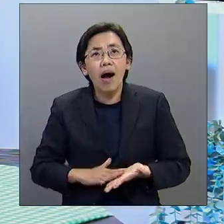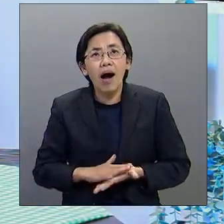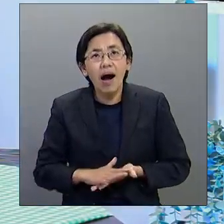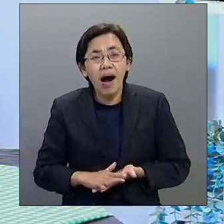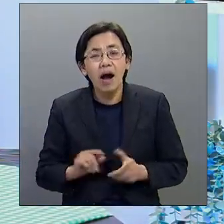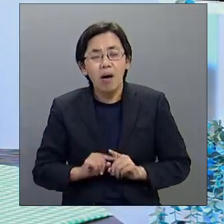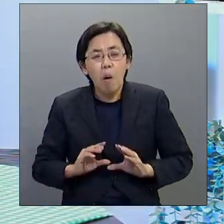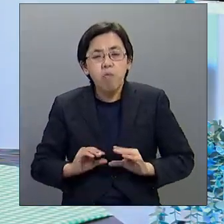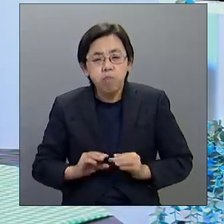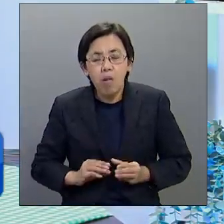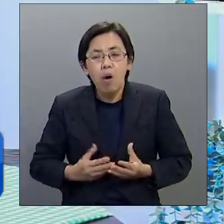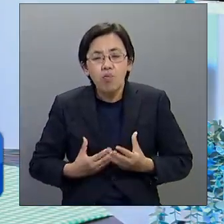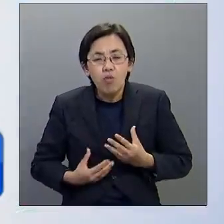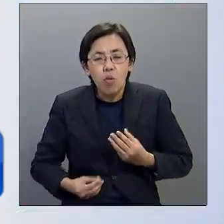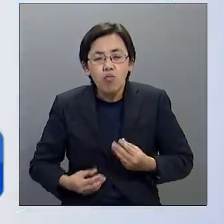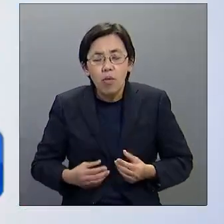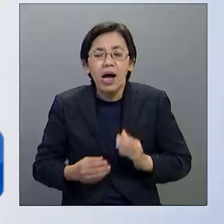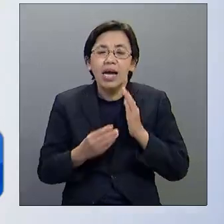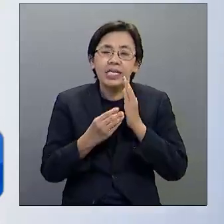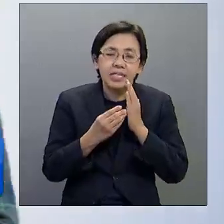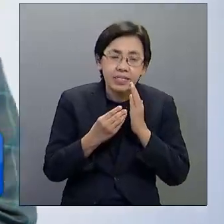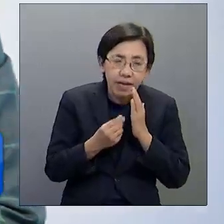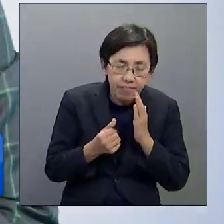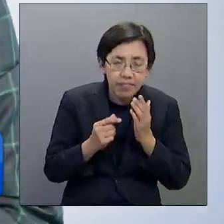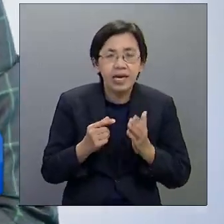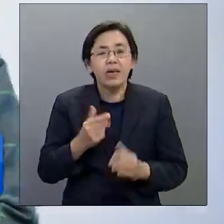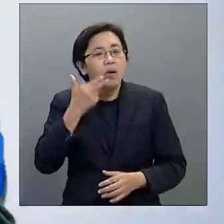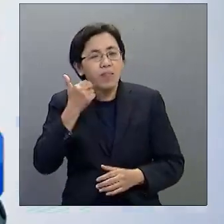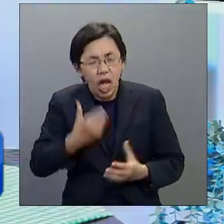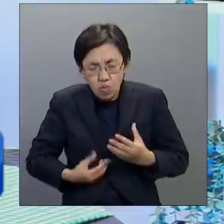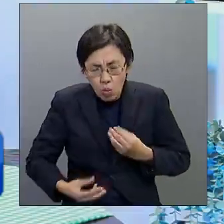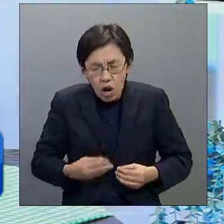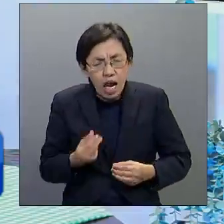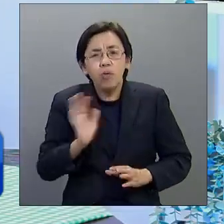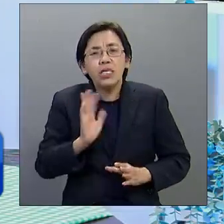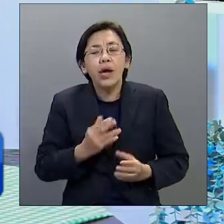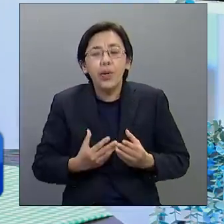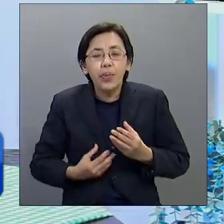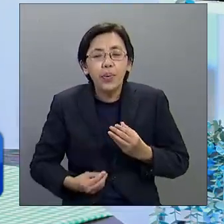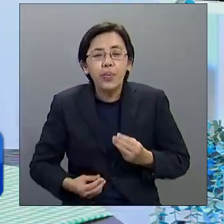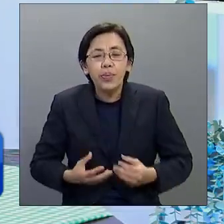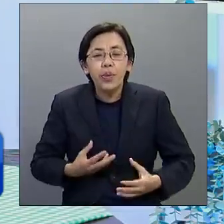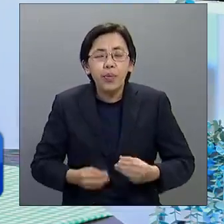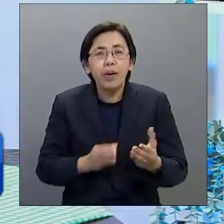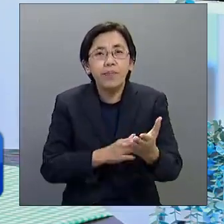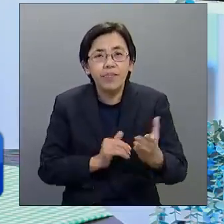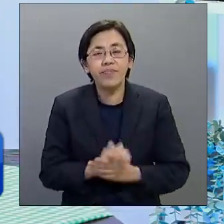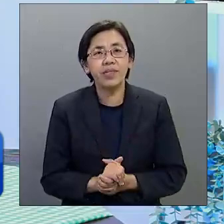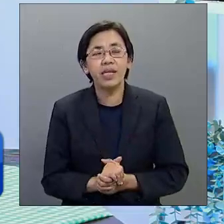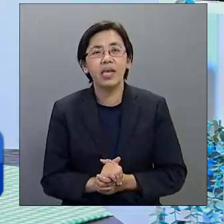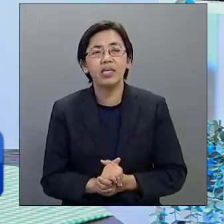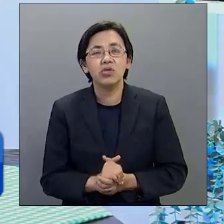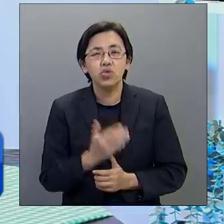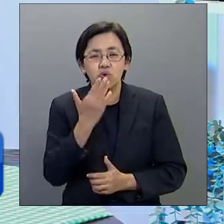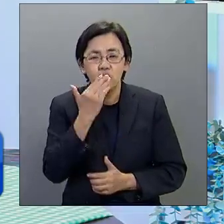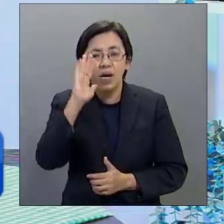ลชะลอการดูดซึมน้ำตาลและไขมันได้ดีและสุดท้ายนะครับบางคนบอกโอ้คิดอะไรไม่ออกสั่งผัดกะเพราอาจารย์บอก